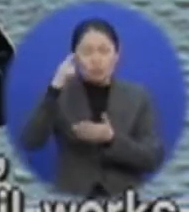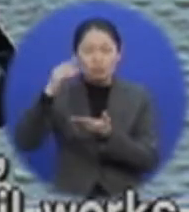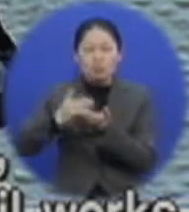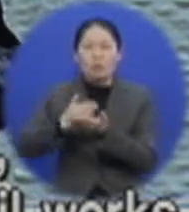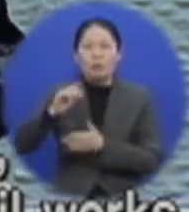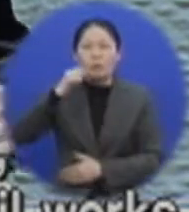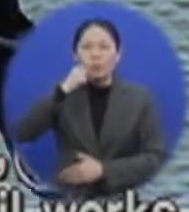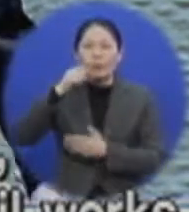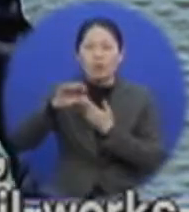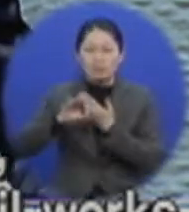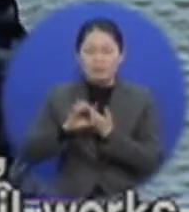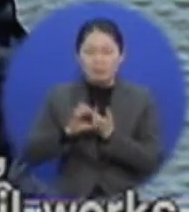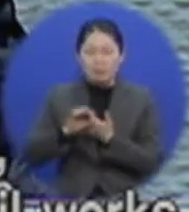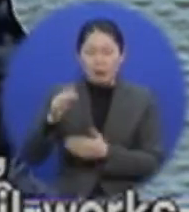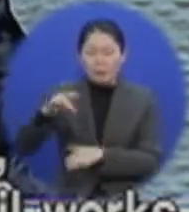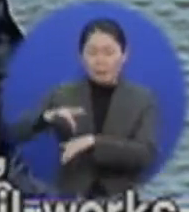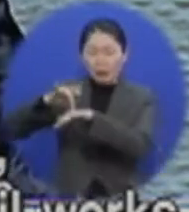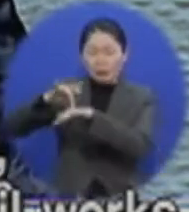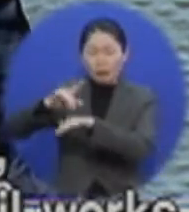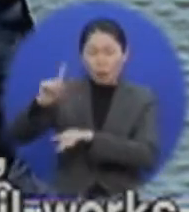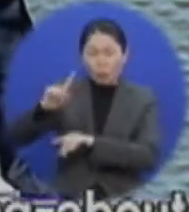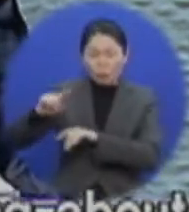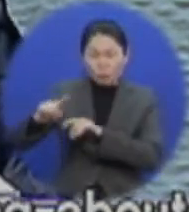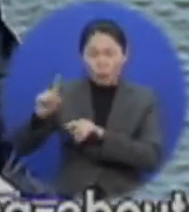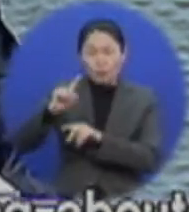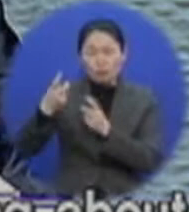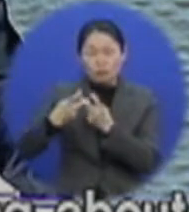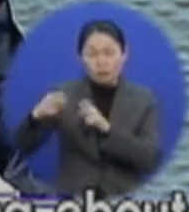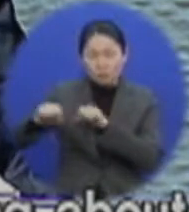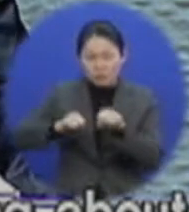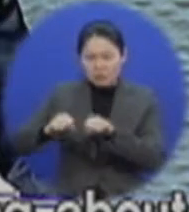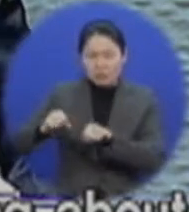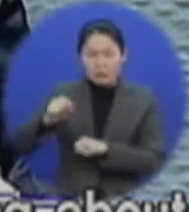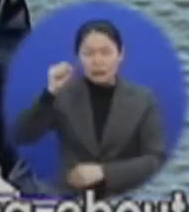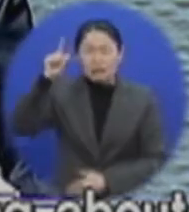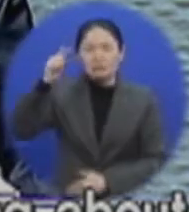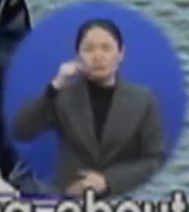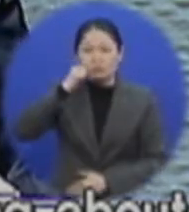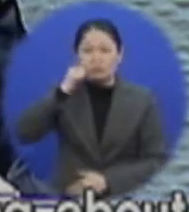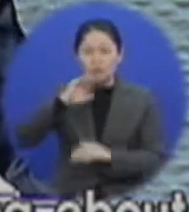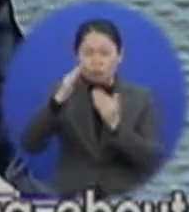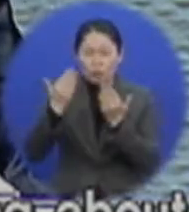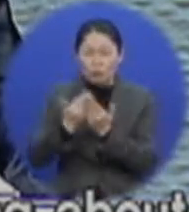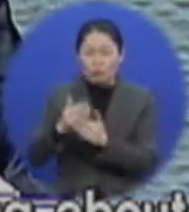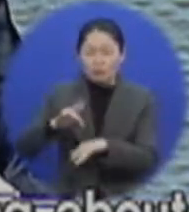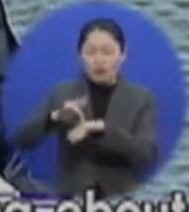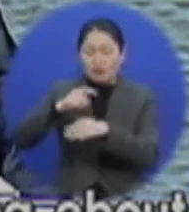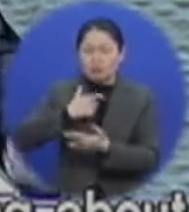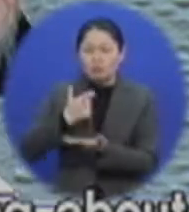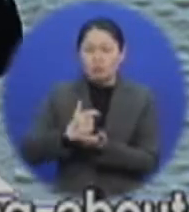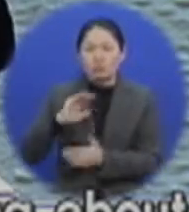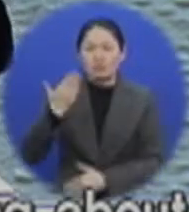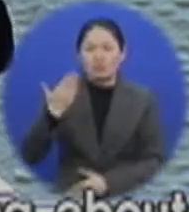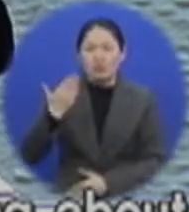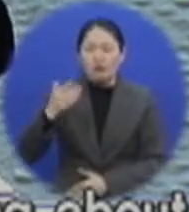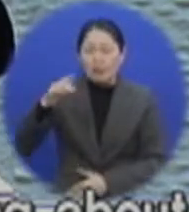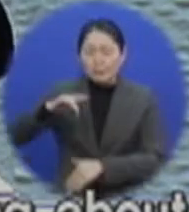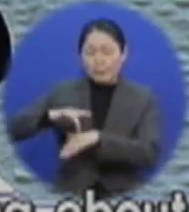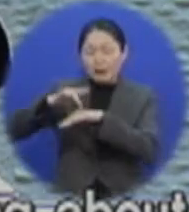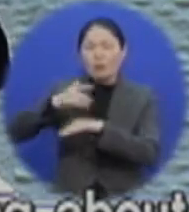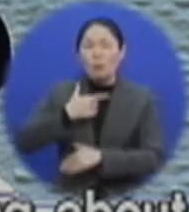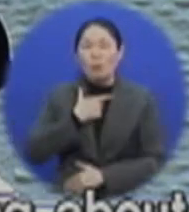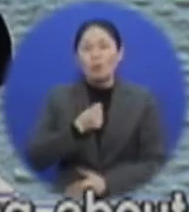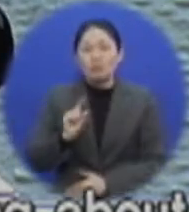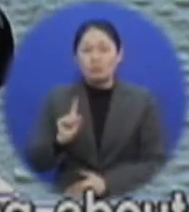못하면 마귀가 어떻게 역사 하는지를 깨닫지 못하고 다 마귀에게 속아 갑니다 마귀가 원하는 것은